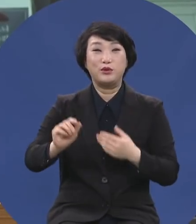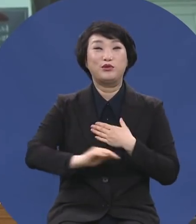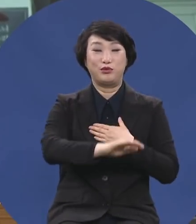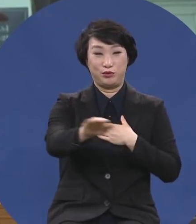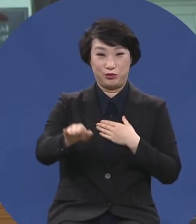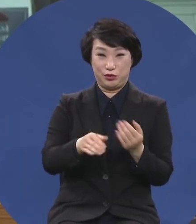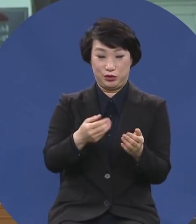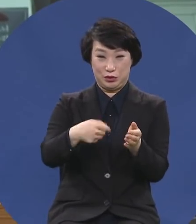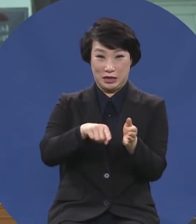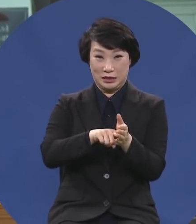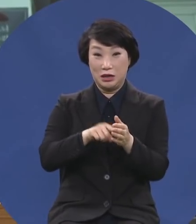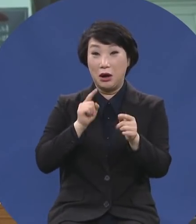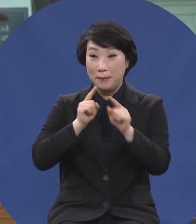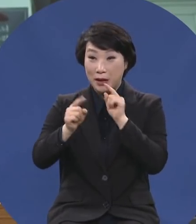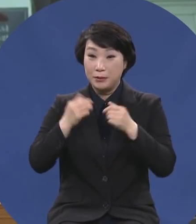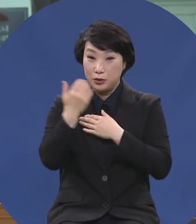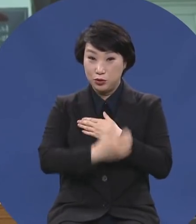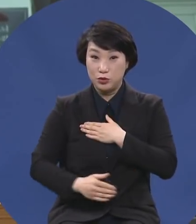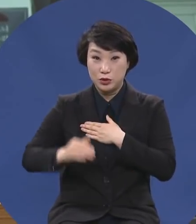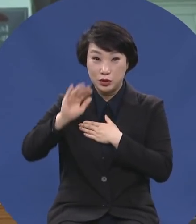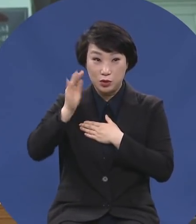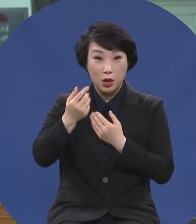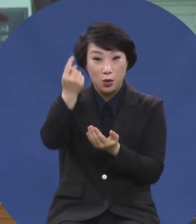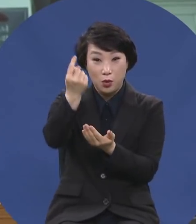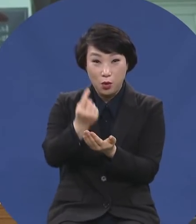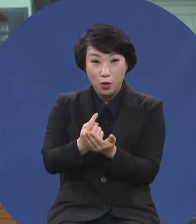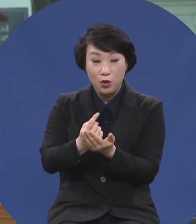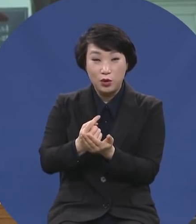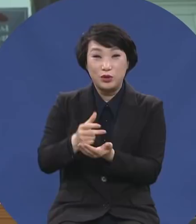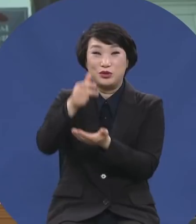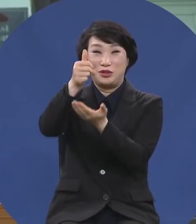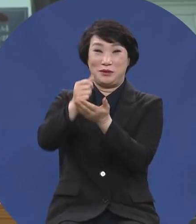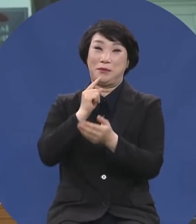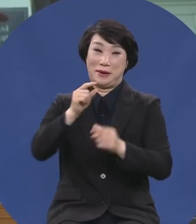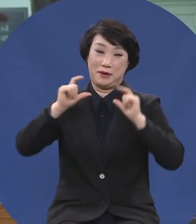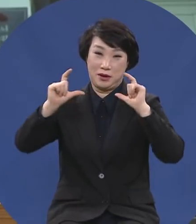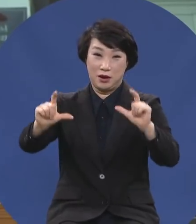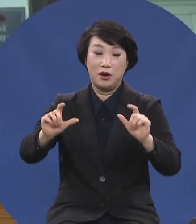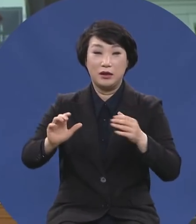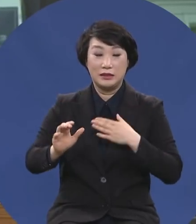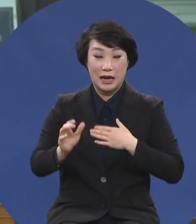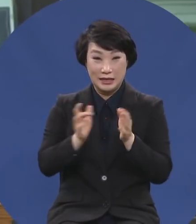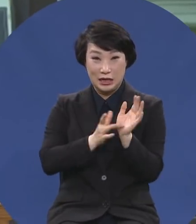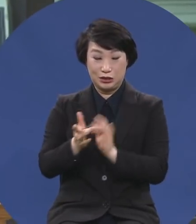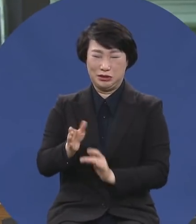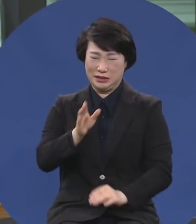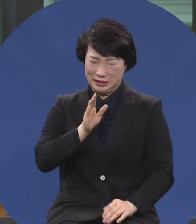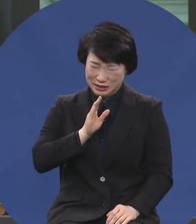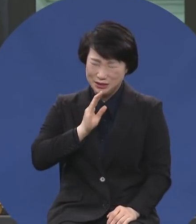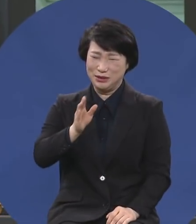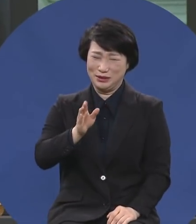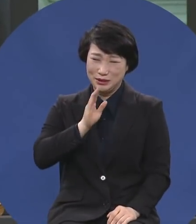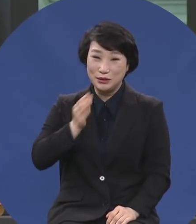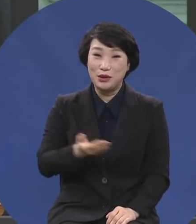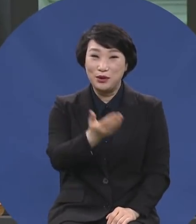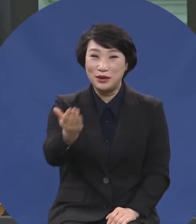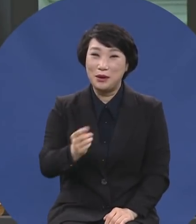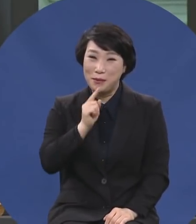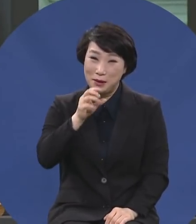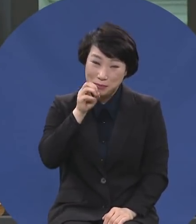우리를 위해서 말씀이 육신이 되어 오시니가 이르시되 내가 진실로